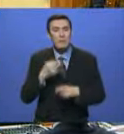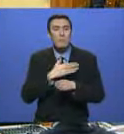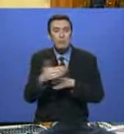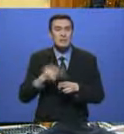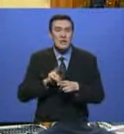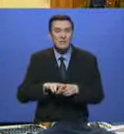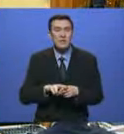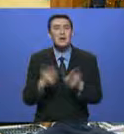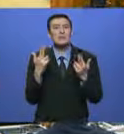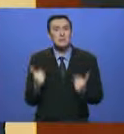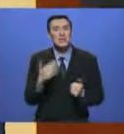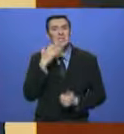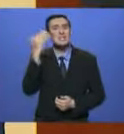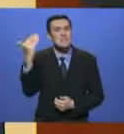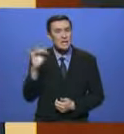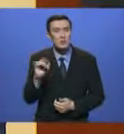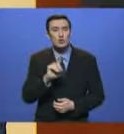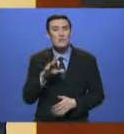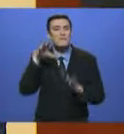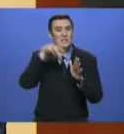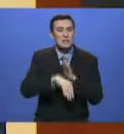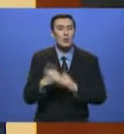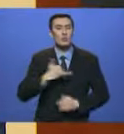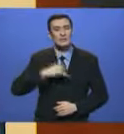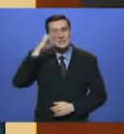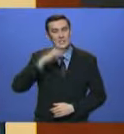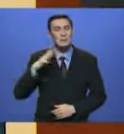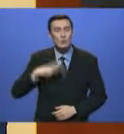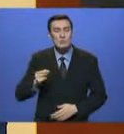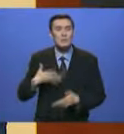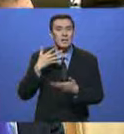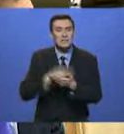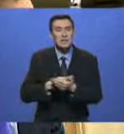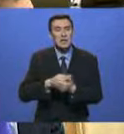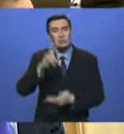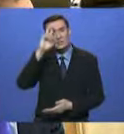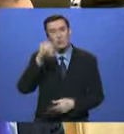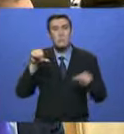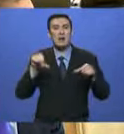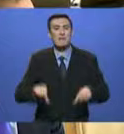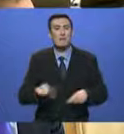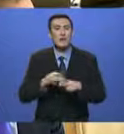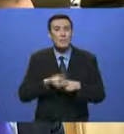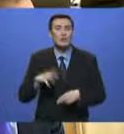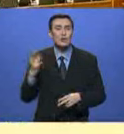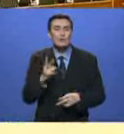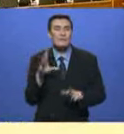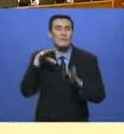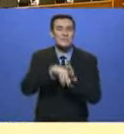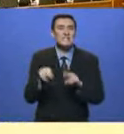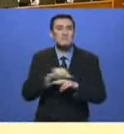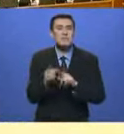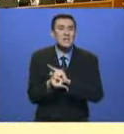чего их признают иностранными, и для внедрения их же в Казахстане приходится платить стране права. Обладателю. Поэтому нужно вносить